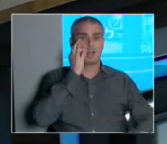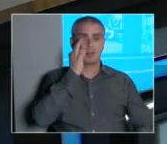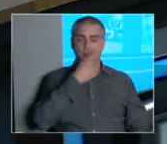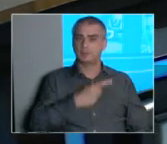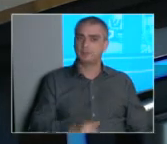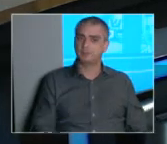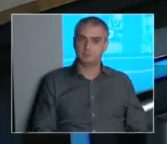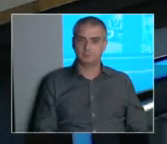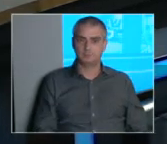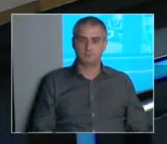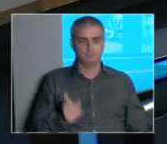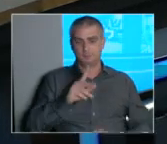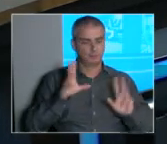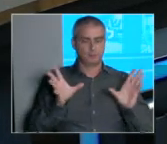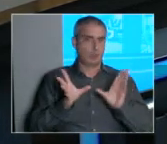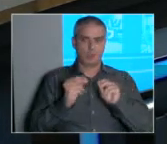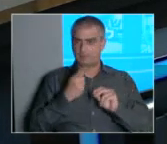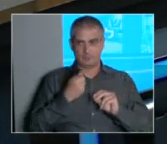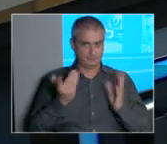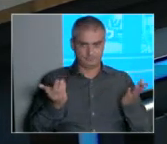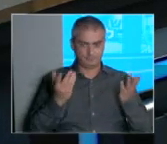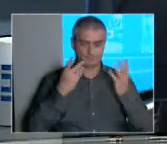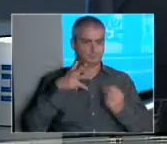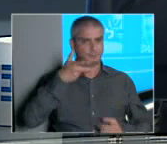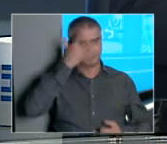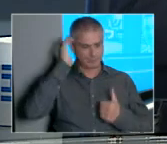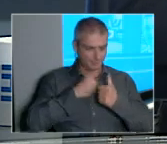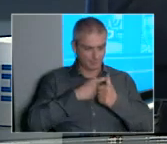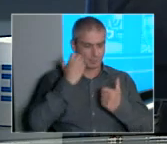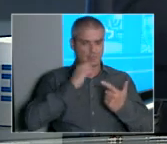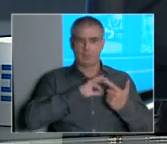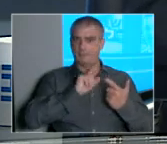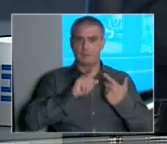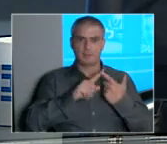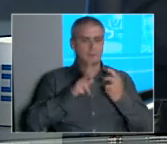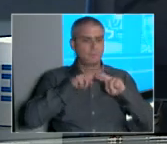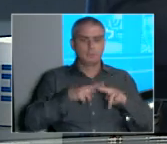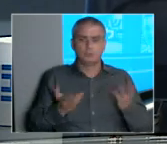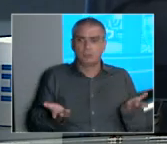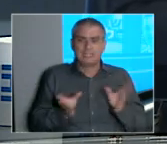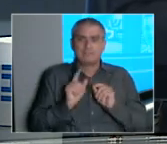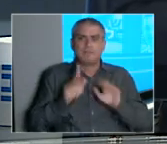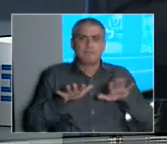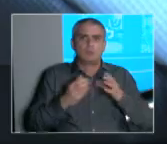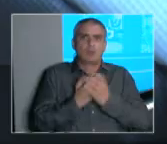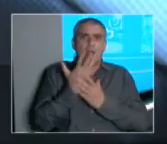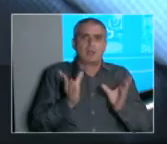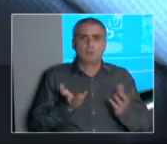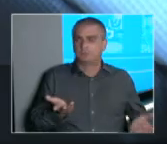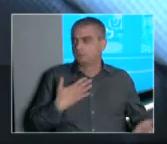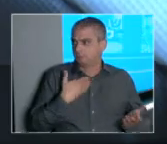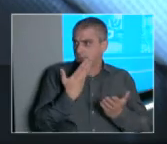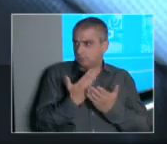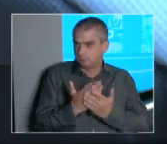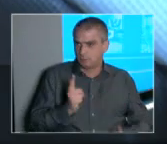תגיד... אם אתם לא יושבים עם לפיד, לא יושבים עם ליברמן, מי נשאר לשבת? מי תהיה ממשלה? אני מציע